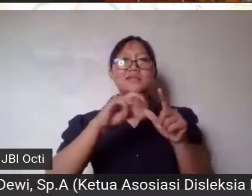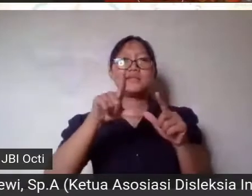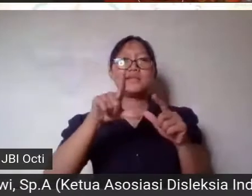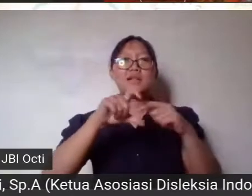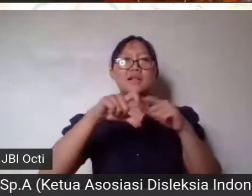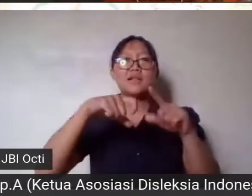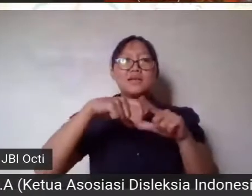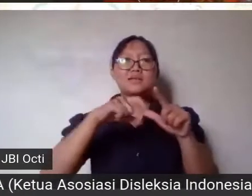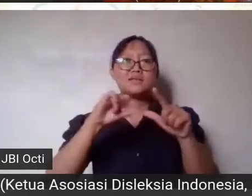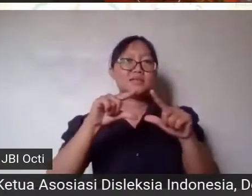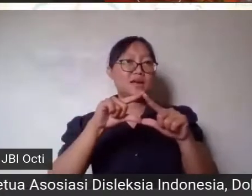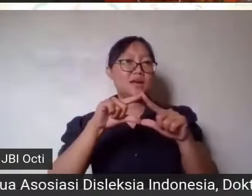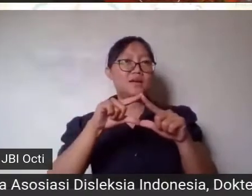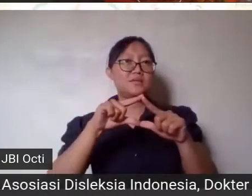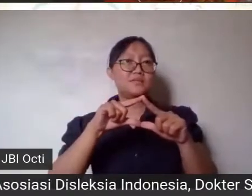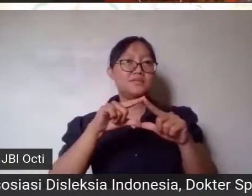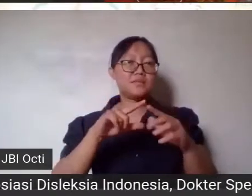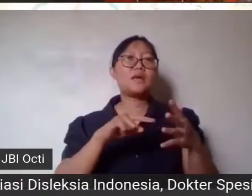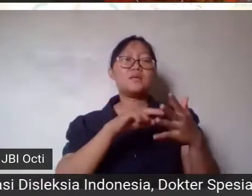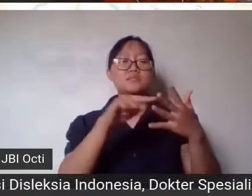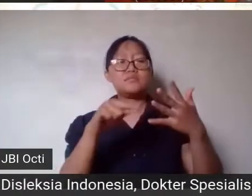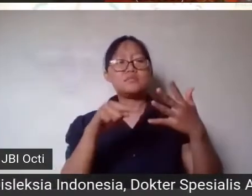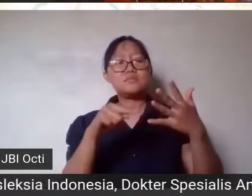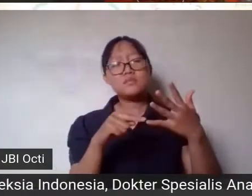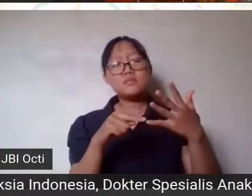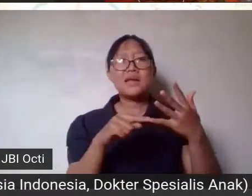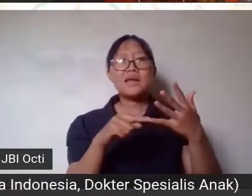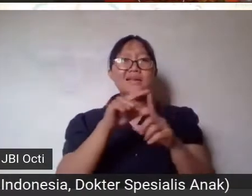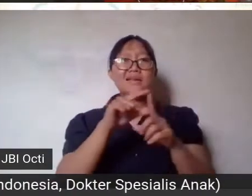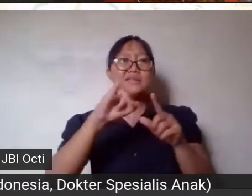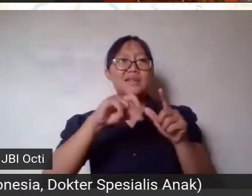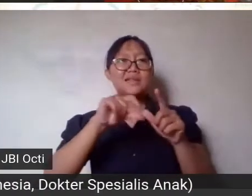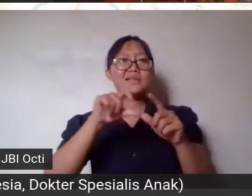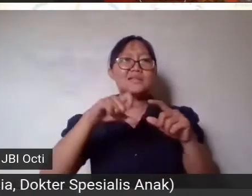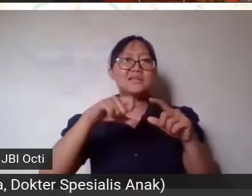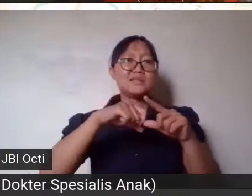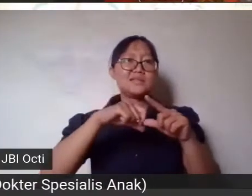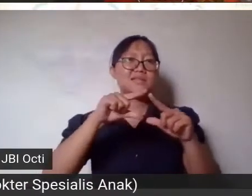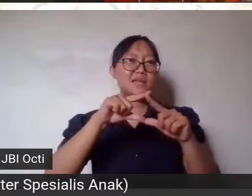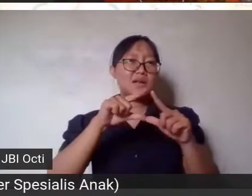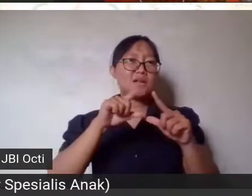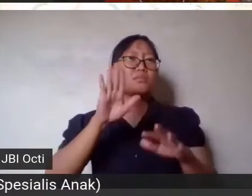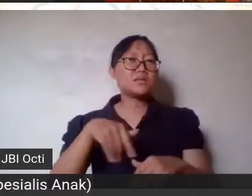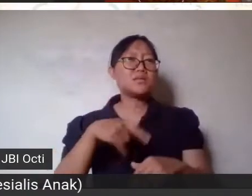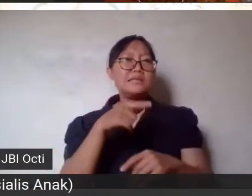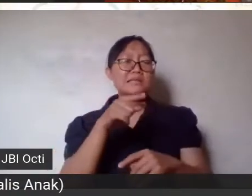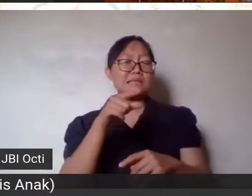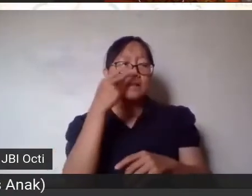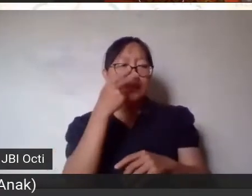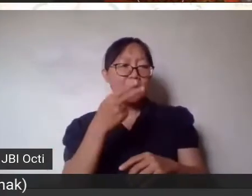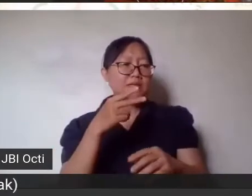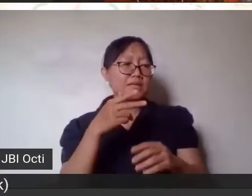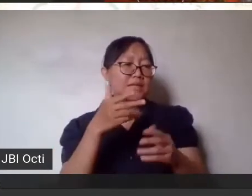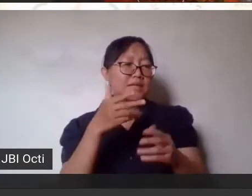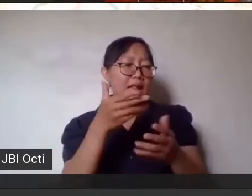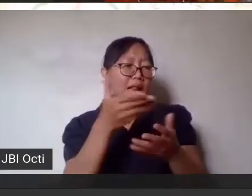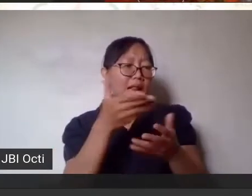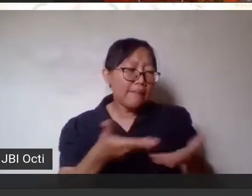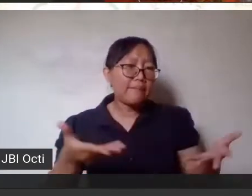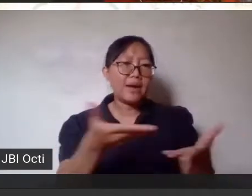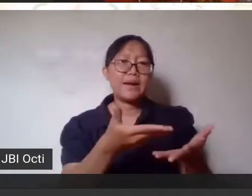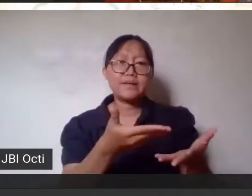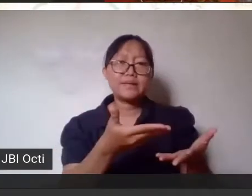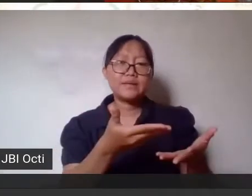termasuk kasus yang cukup sering didapatkan di lapangan, namun sayangnya, mungkin dari 10 tahun yang lalu atau lebih